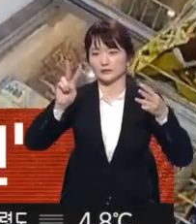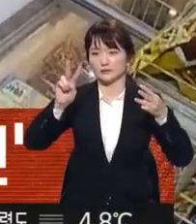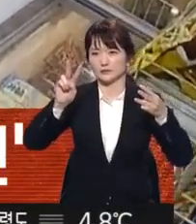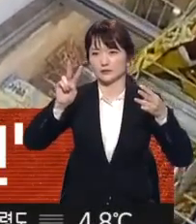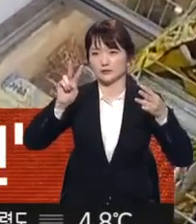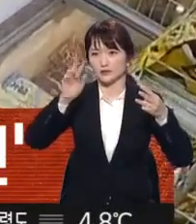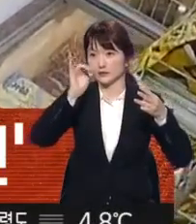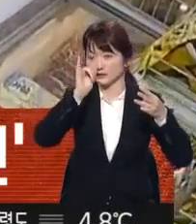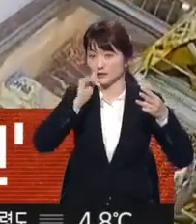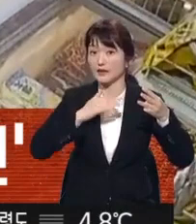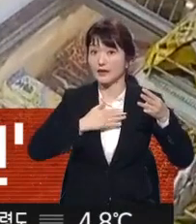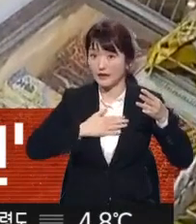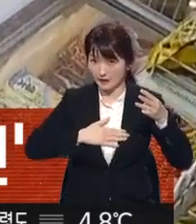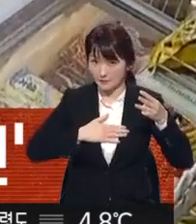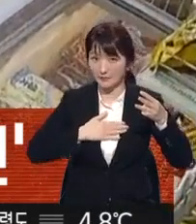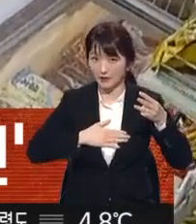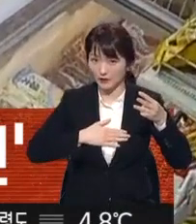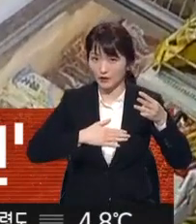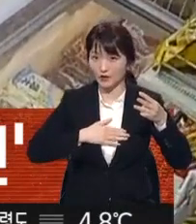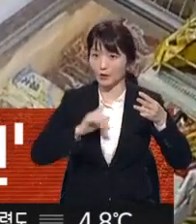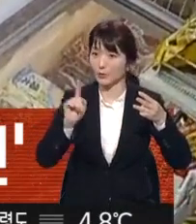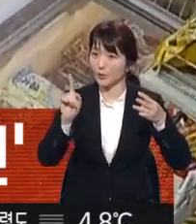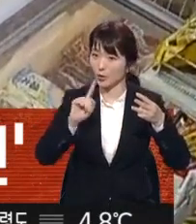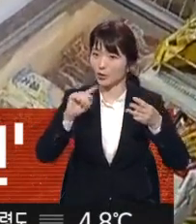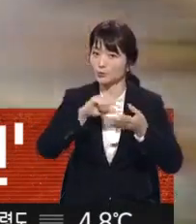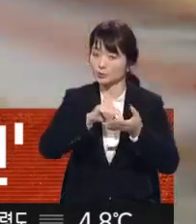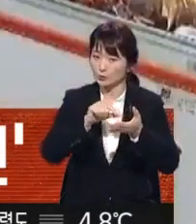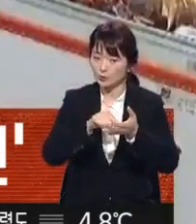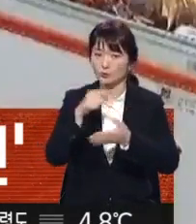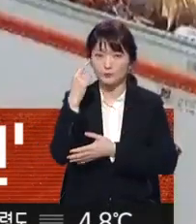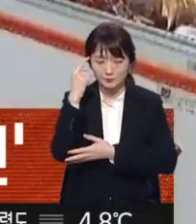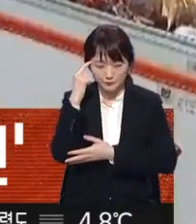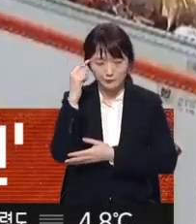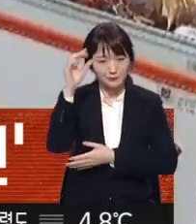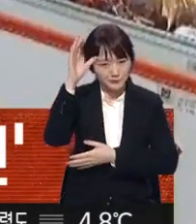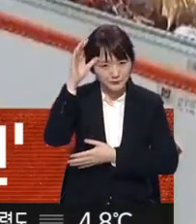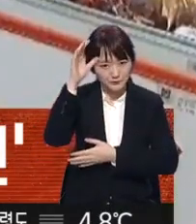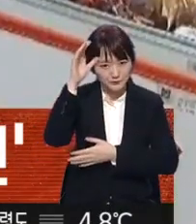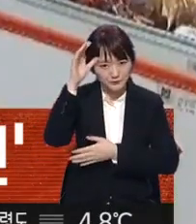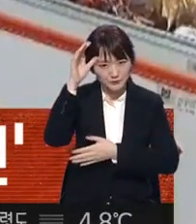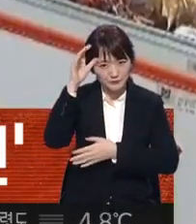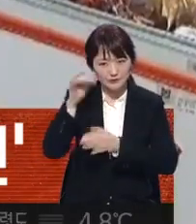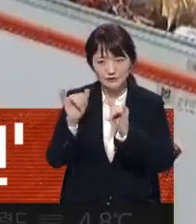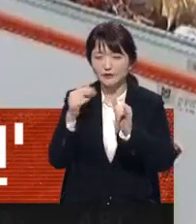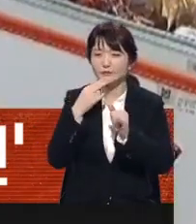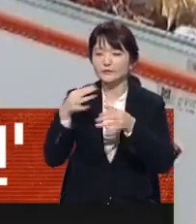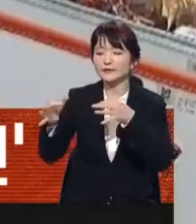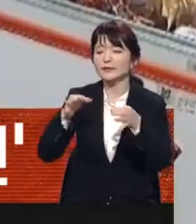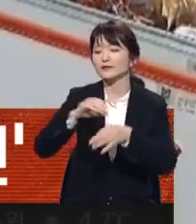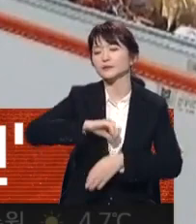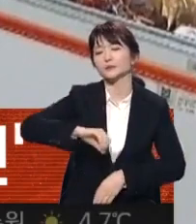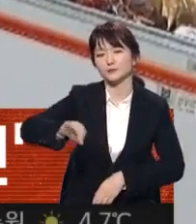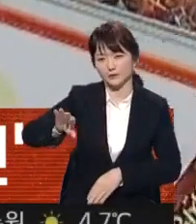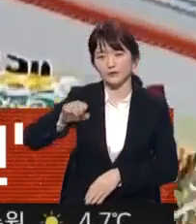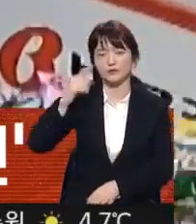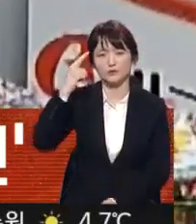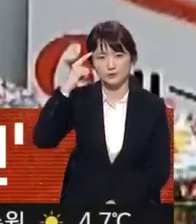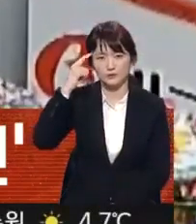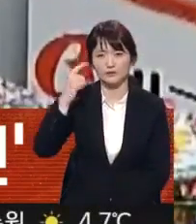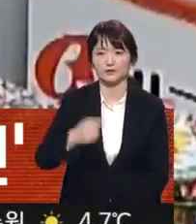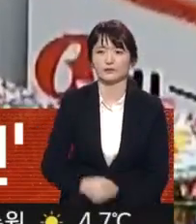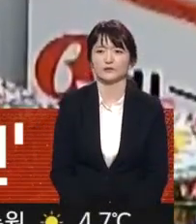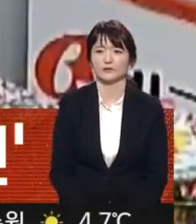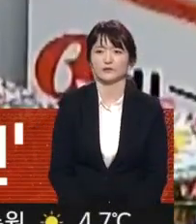위험을 하면서도 자기 나름대로 그걸 배려해서 개를 갖다 저기다 유기했다라고 나름대로 그렇게 생각을 하고